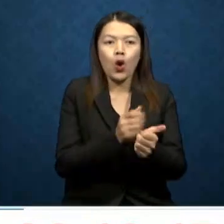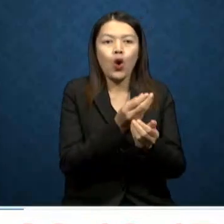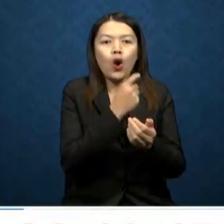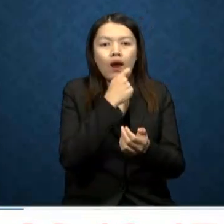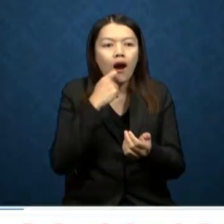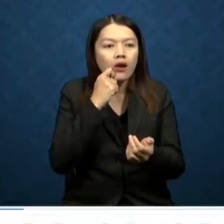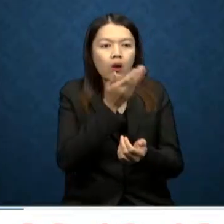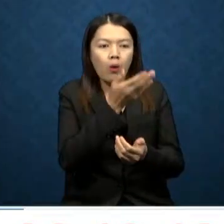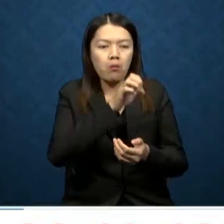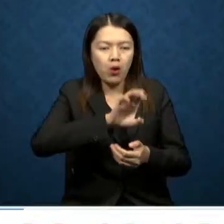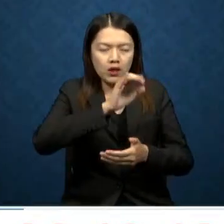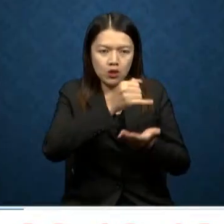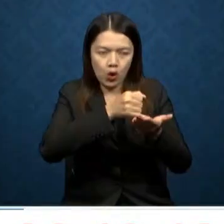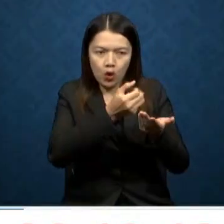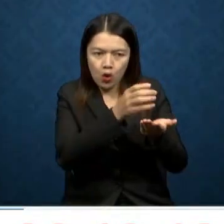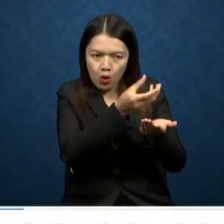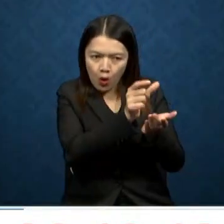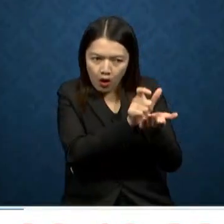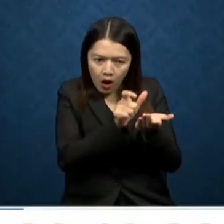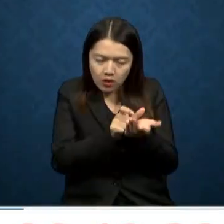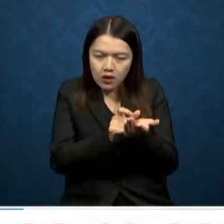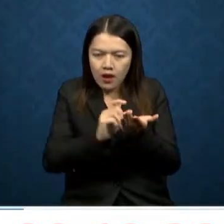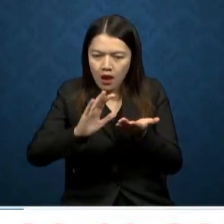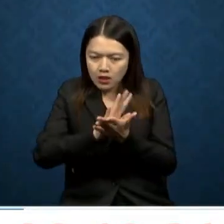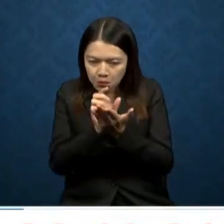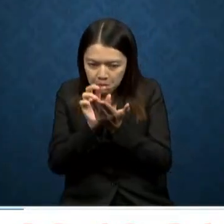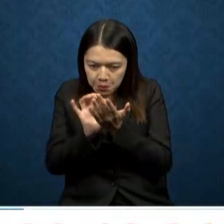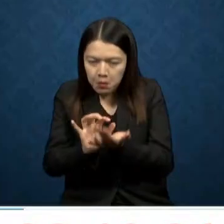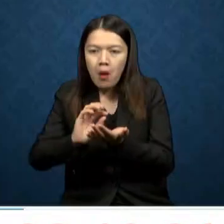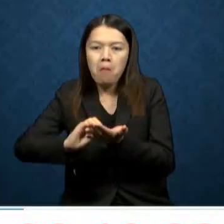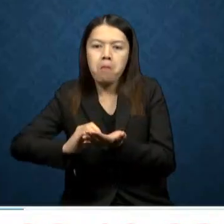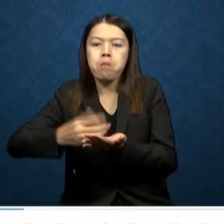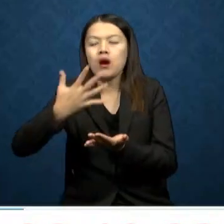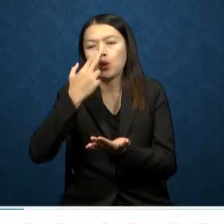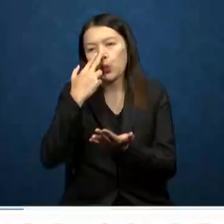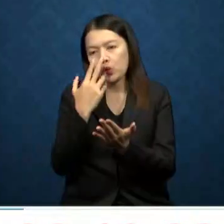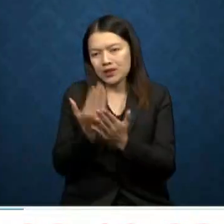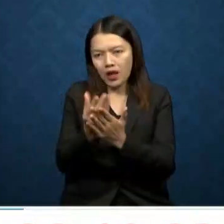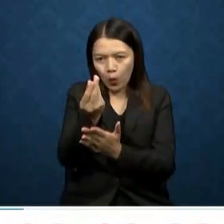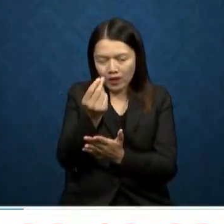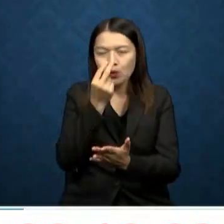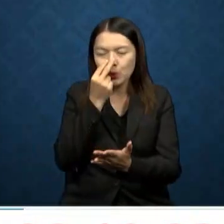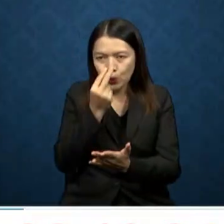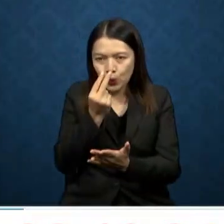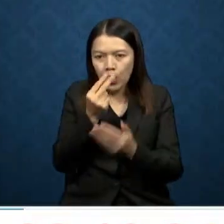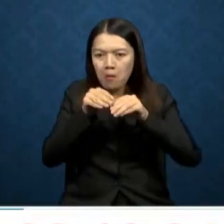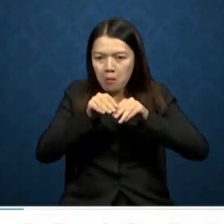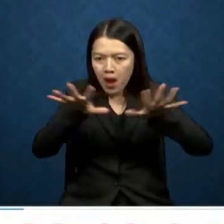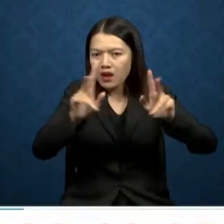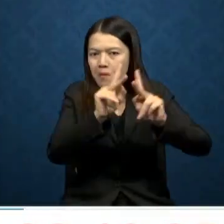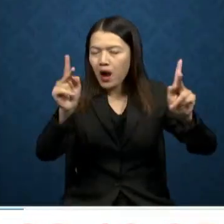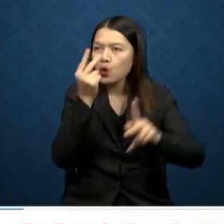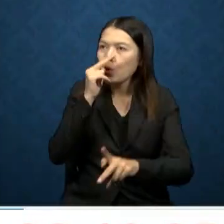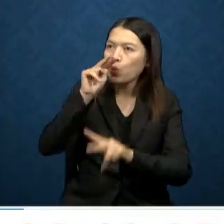จากผู้ประกอบการมาดำเนินการเปิดเอกสารเพื่อทราบราคาต่อหน้าคณะกรรมการ